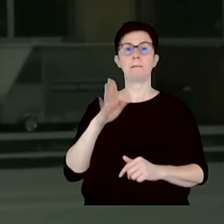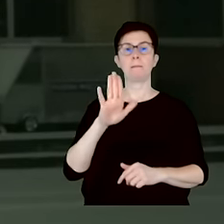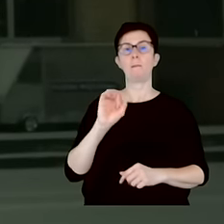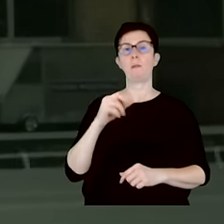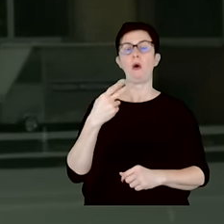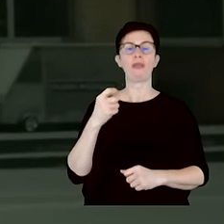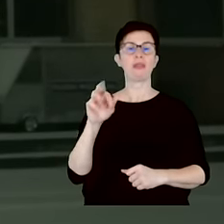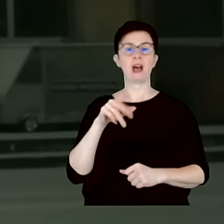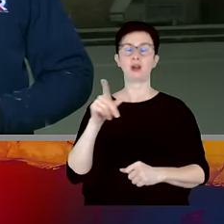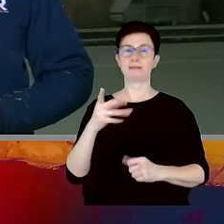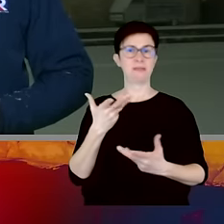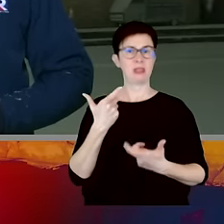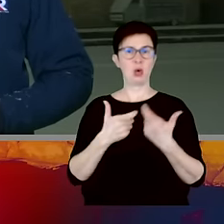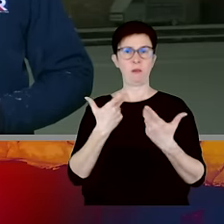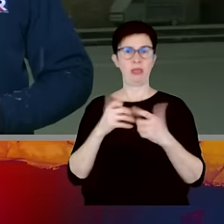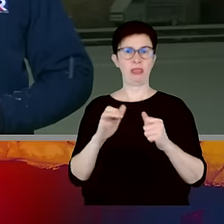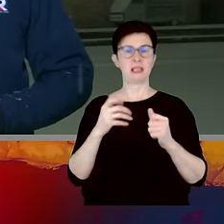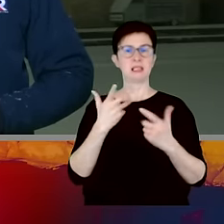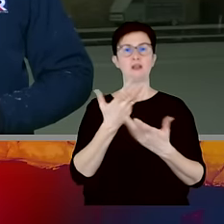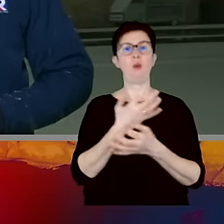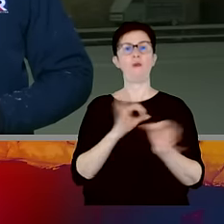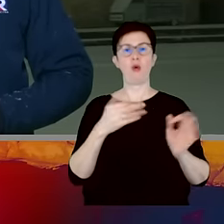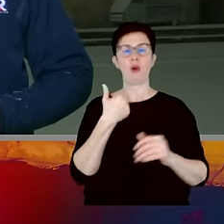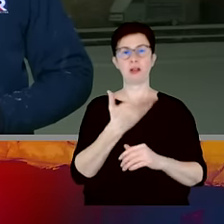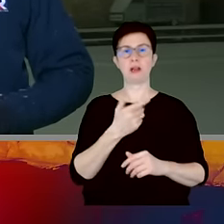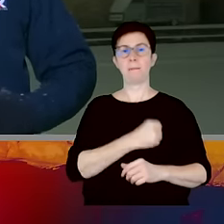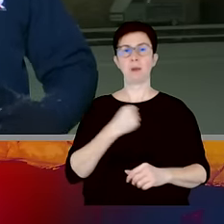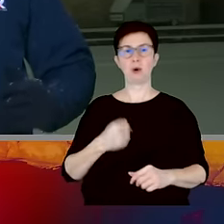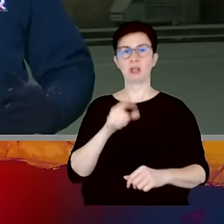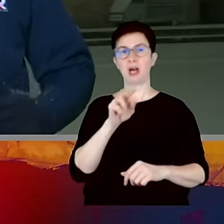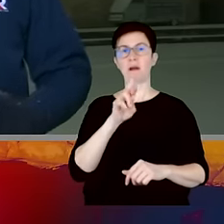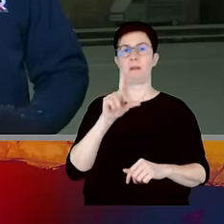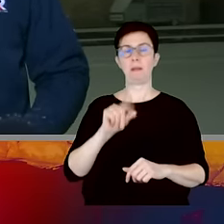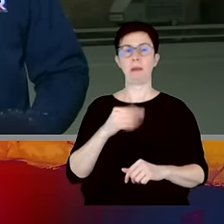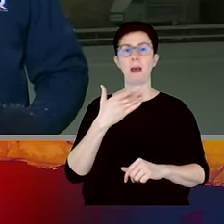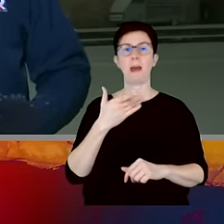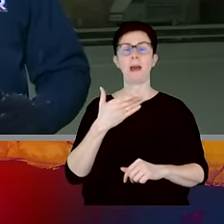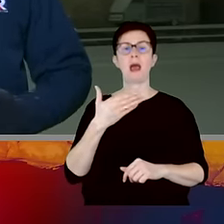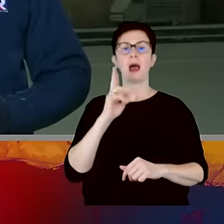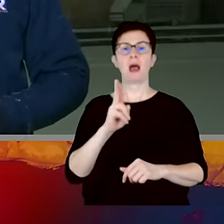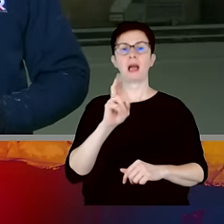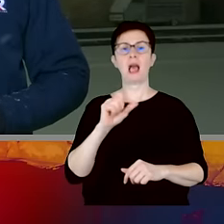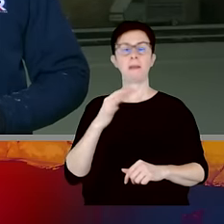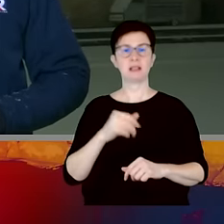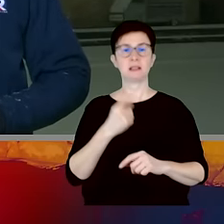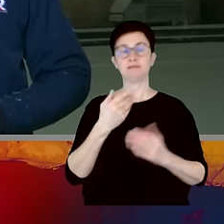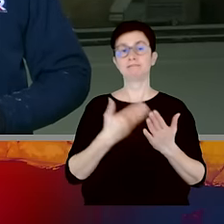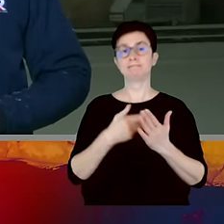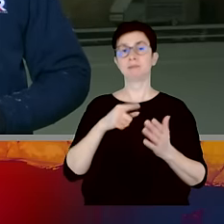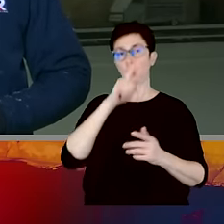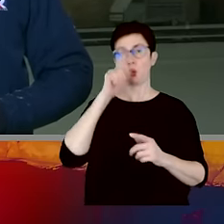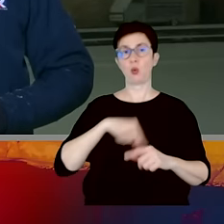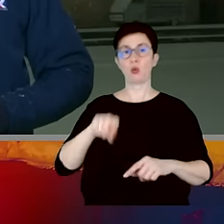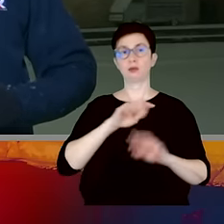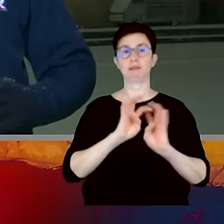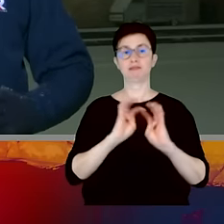do uwolnienia posła na Sejm Rzeczypospolitej Mariusza Kamińskiego, to ci ludzie, którzy tutaj gromadzą się, oni cały czas wierzą w